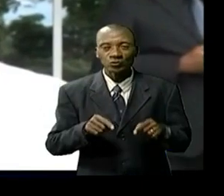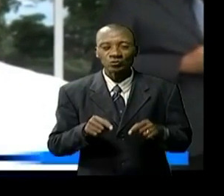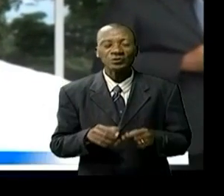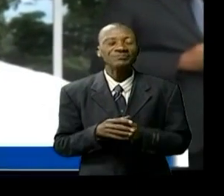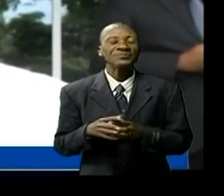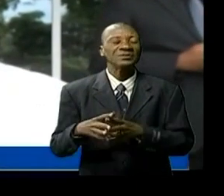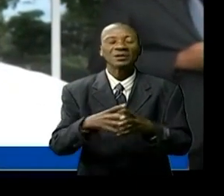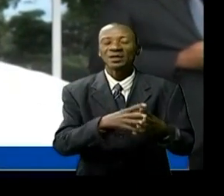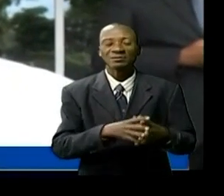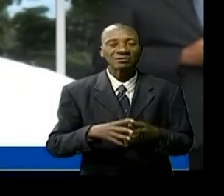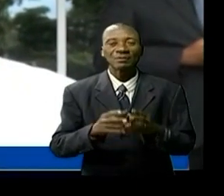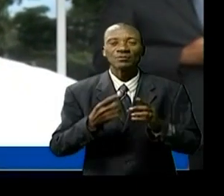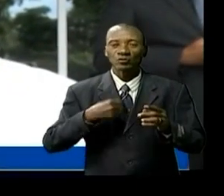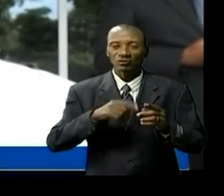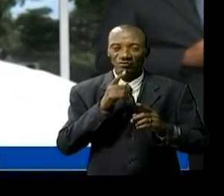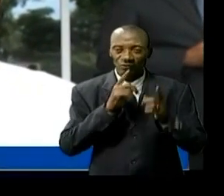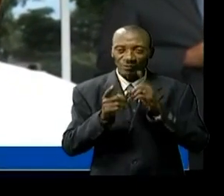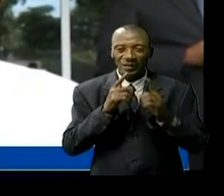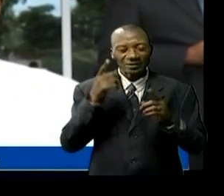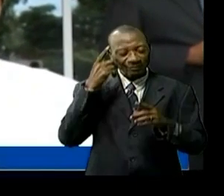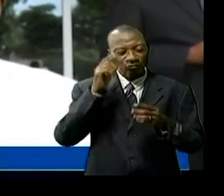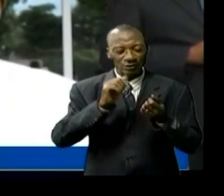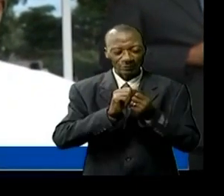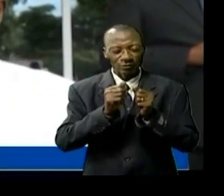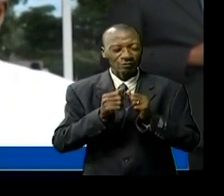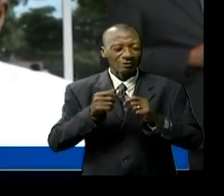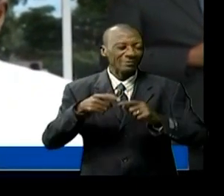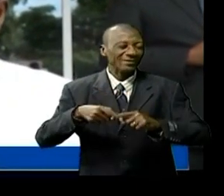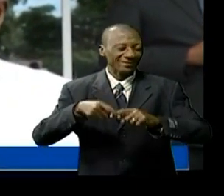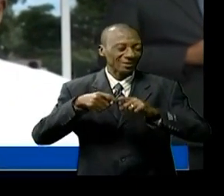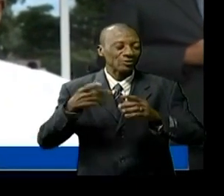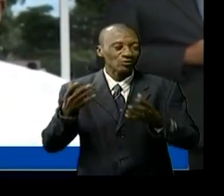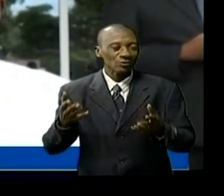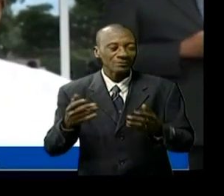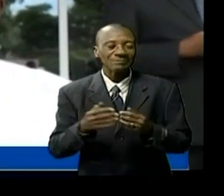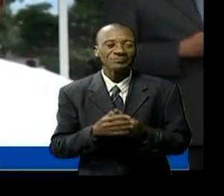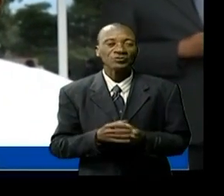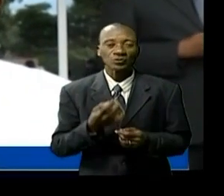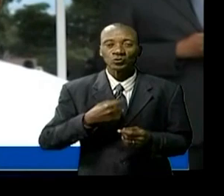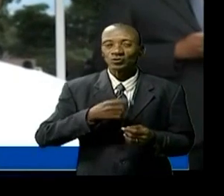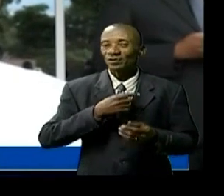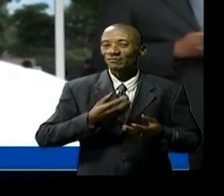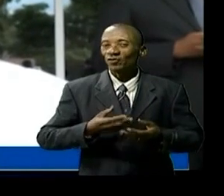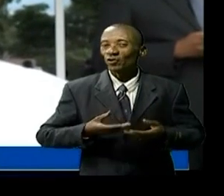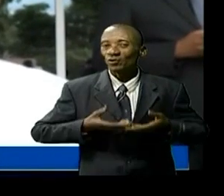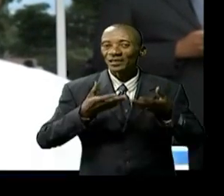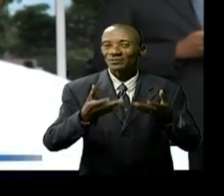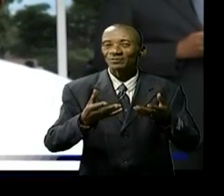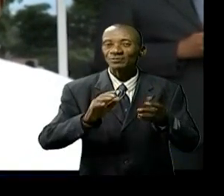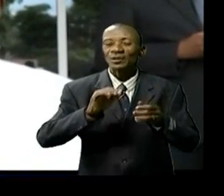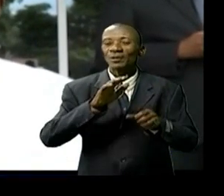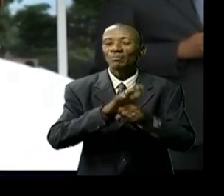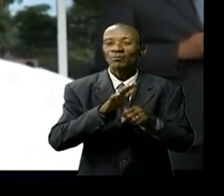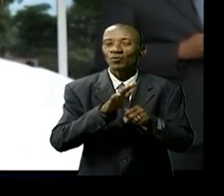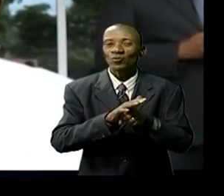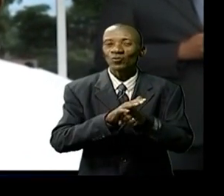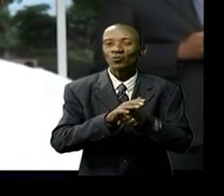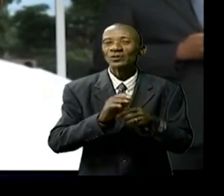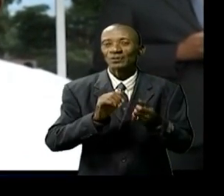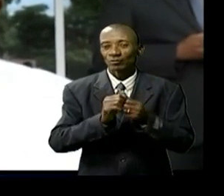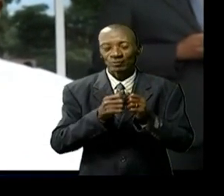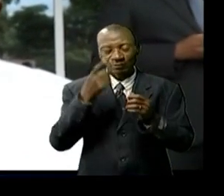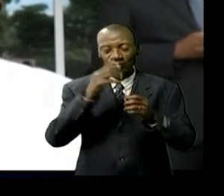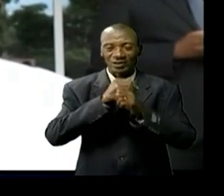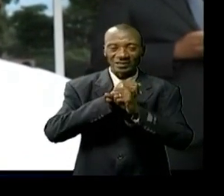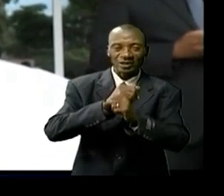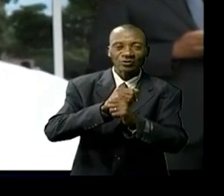articulations de ce régime de sanctions on a exprimé les préoccupations sur les questions de sécurité notamment